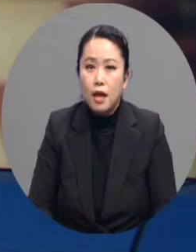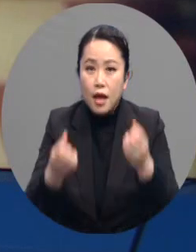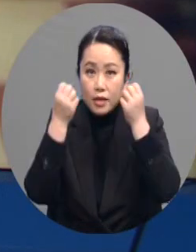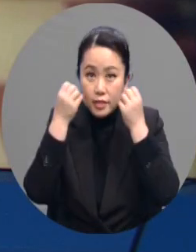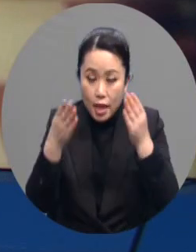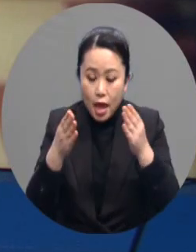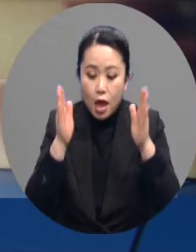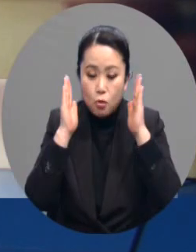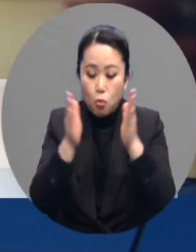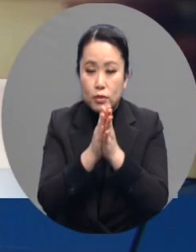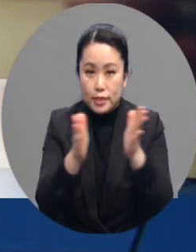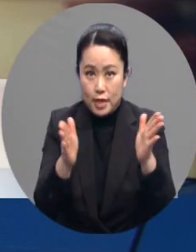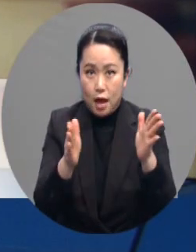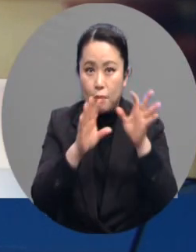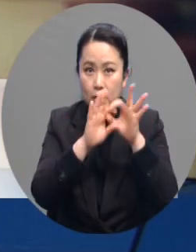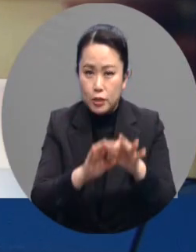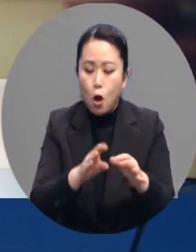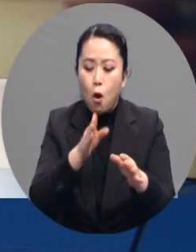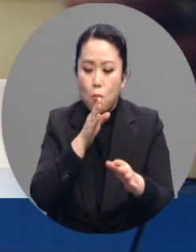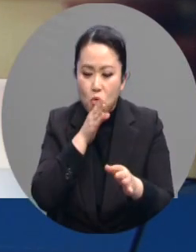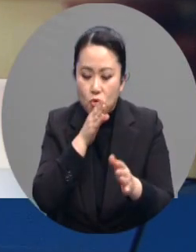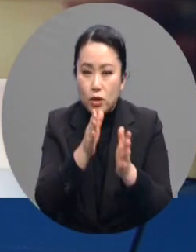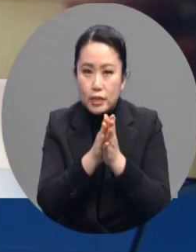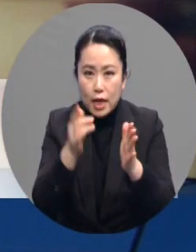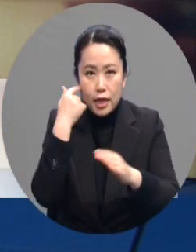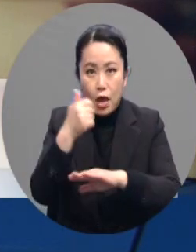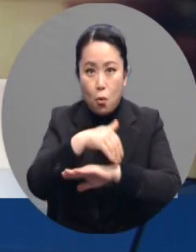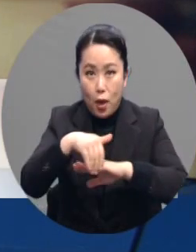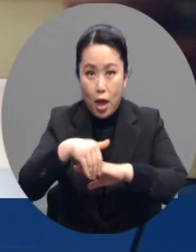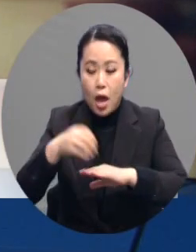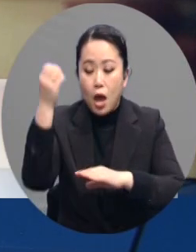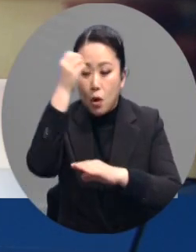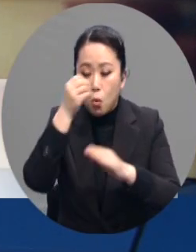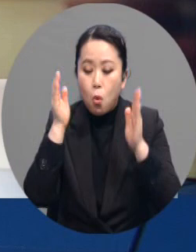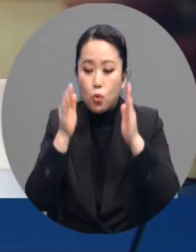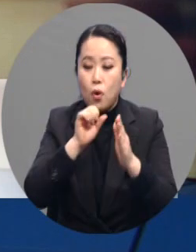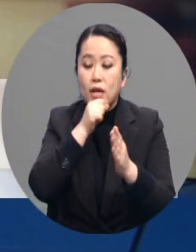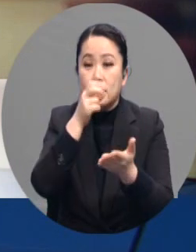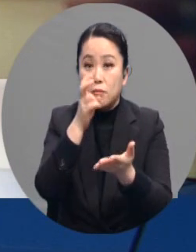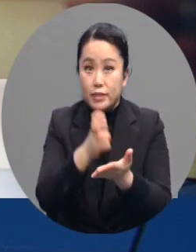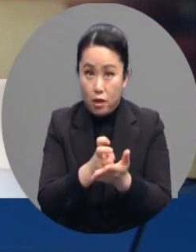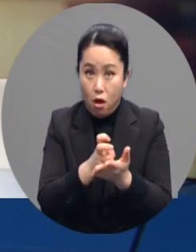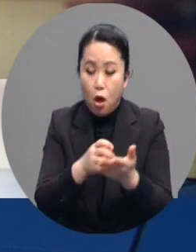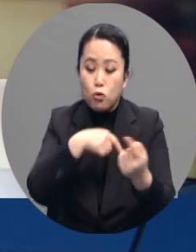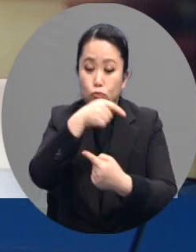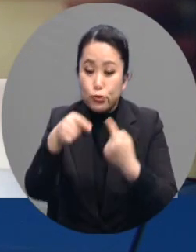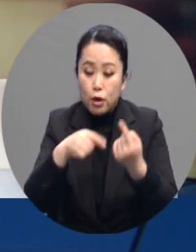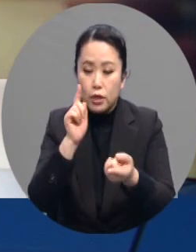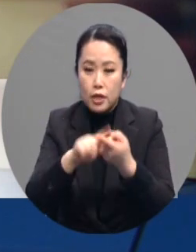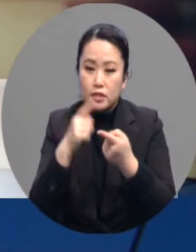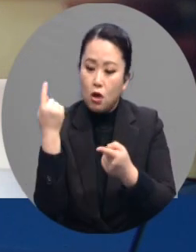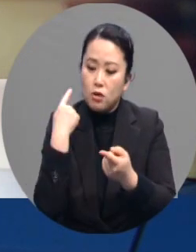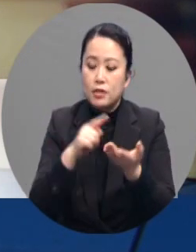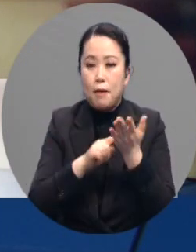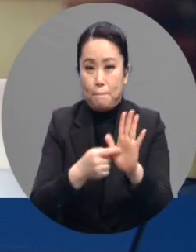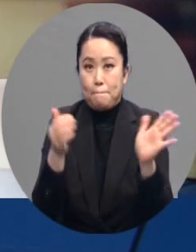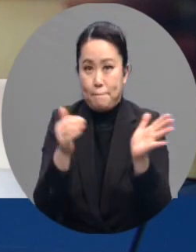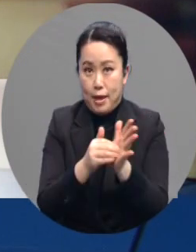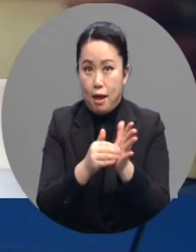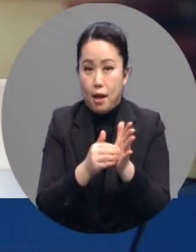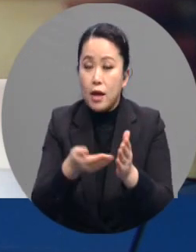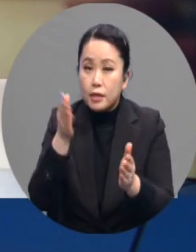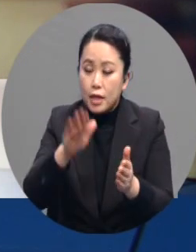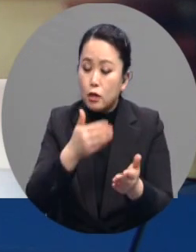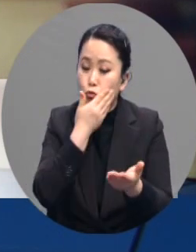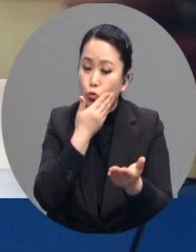새 학기가 임박하면서 본격 시행을 앞두고 있는 고교 학점제 어떻게 운영되는지 어제 보도해드렸습니다. 중요한 건